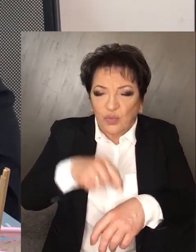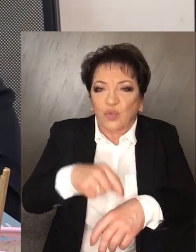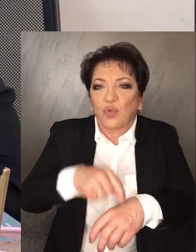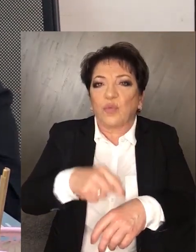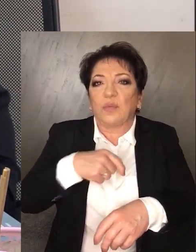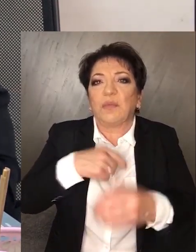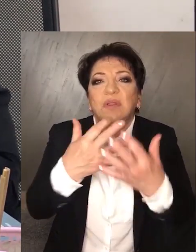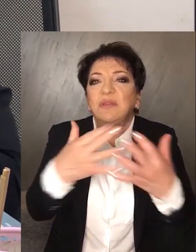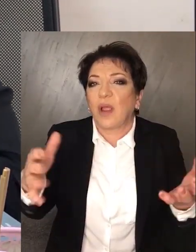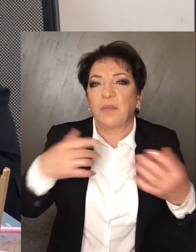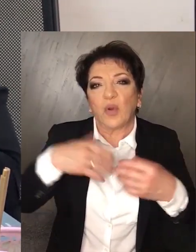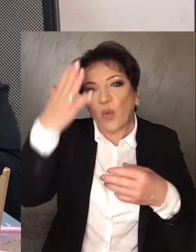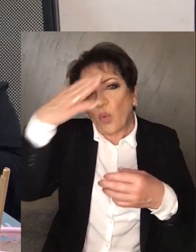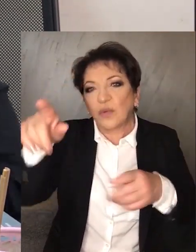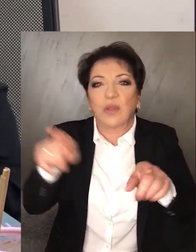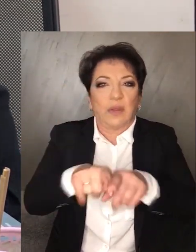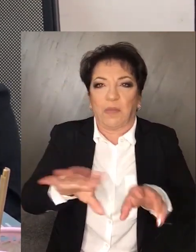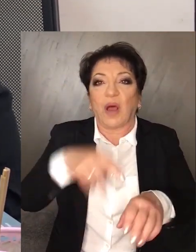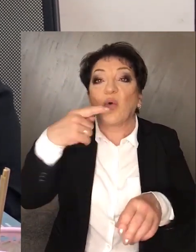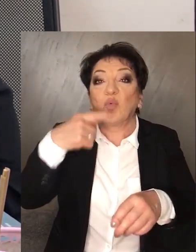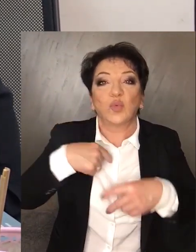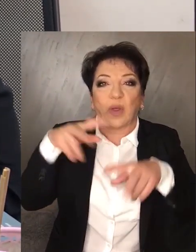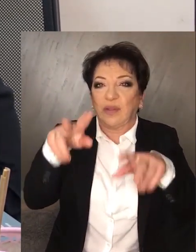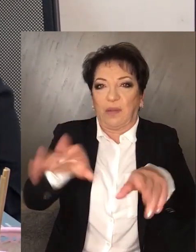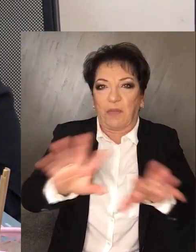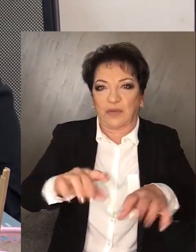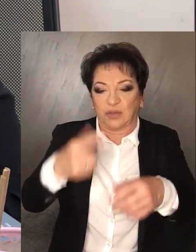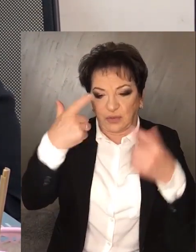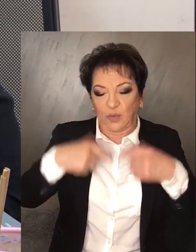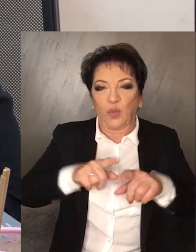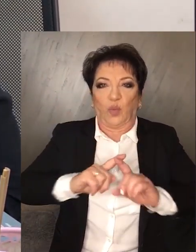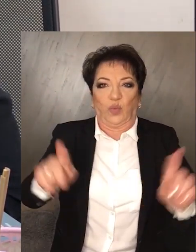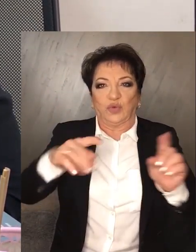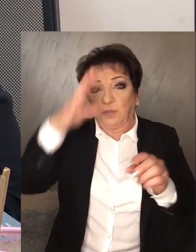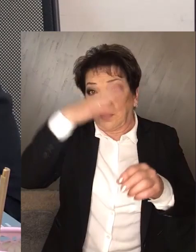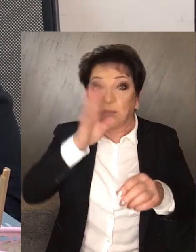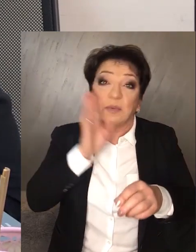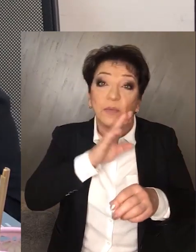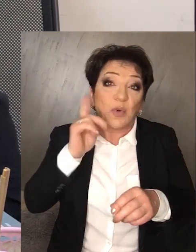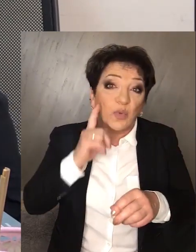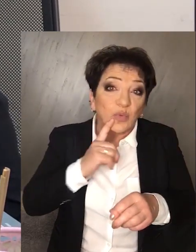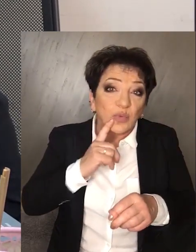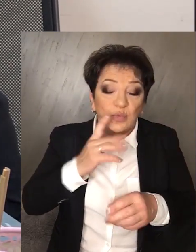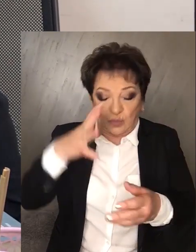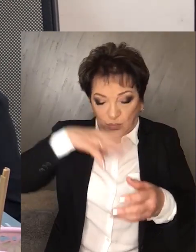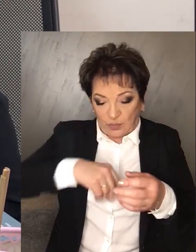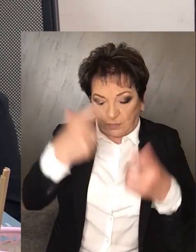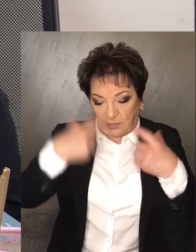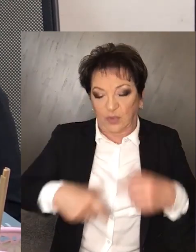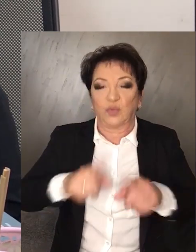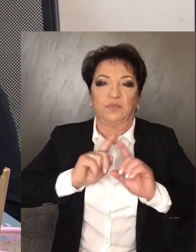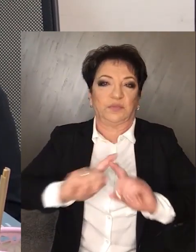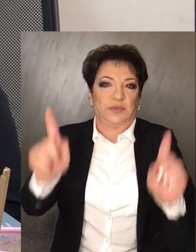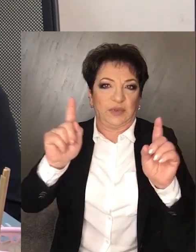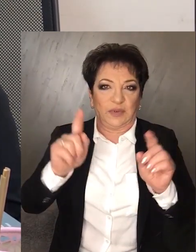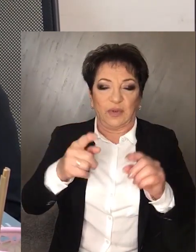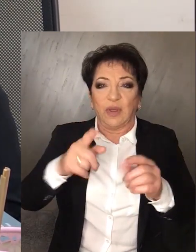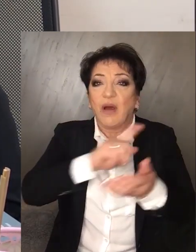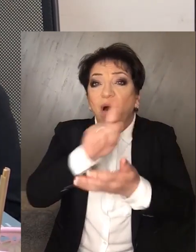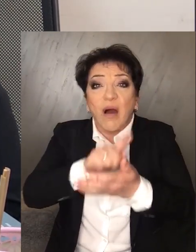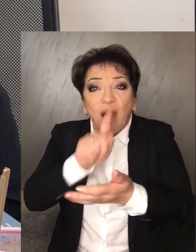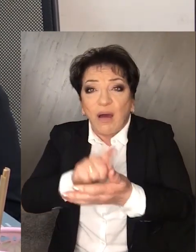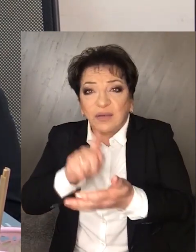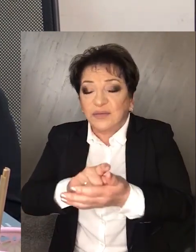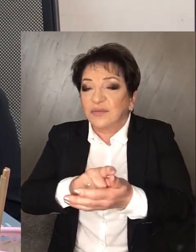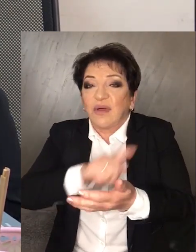ծնողական ժողովին տարբեր ես, ամենտեղ դու զգում ես այդ ամեն ինչը, որ հա տարբեր ես, բայց հետո գալիս